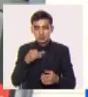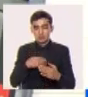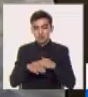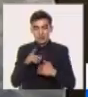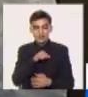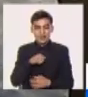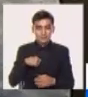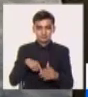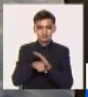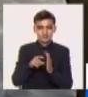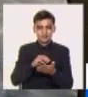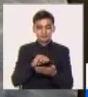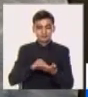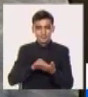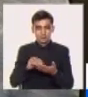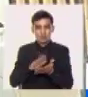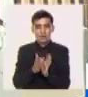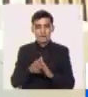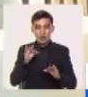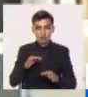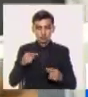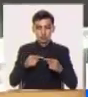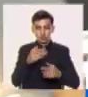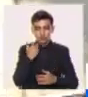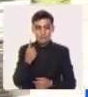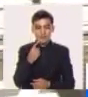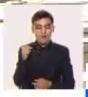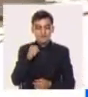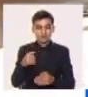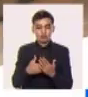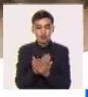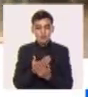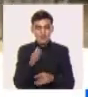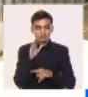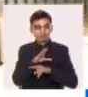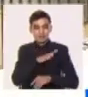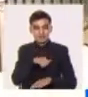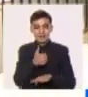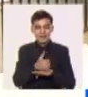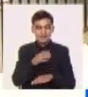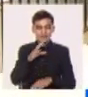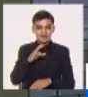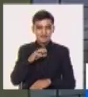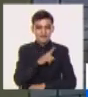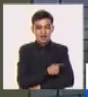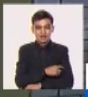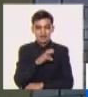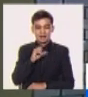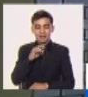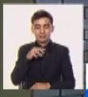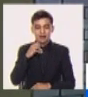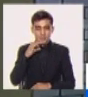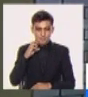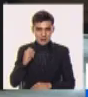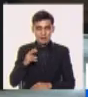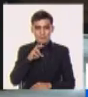само постановление не точное. А с 1 августа начал действовать новый приказ главного санврача Алматы Жандарбека Бекшина, где график работы